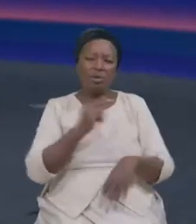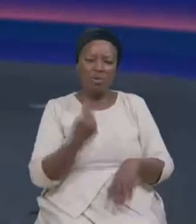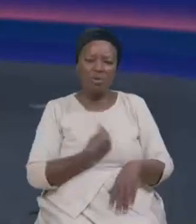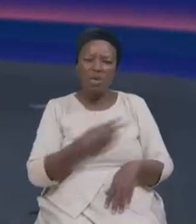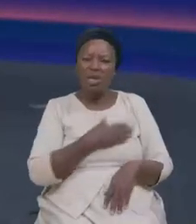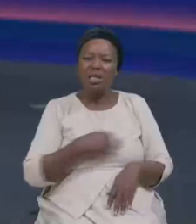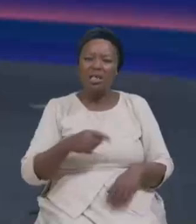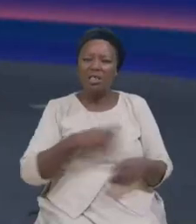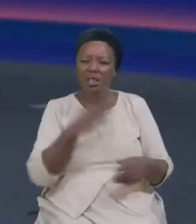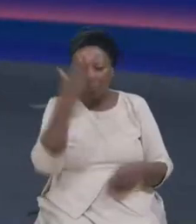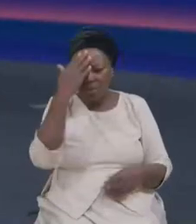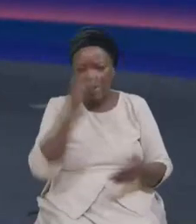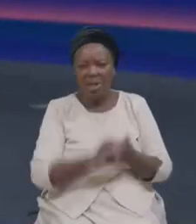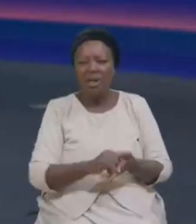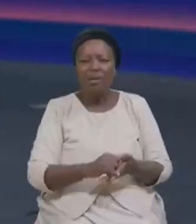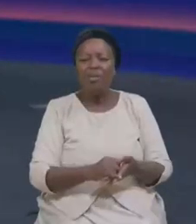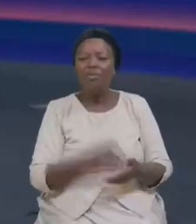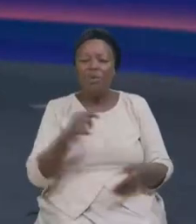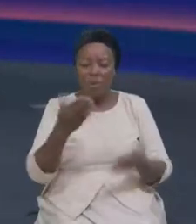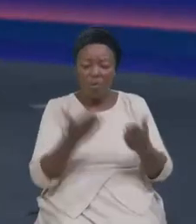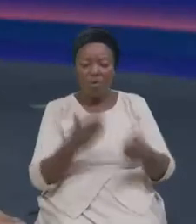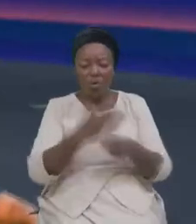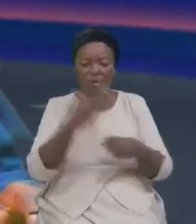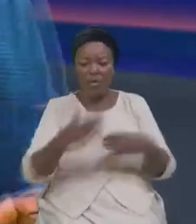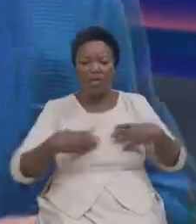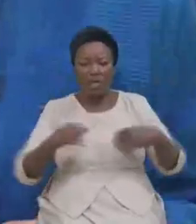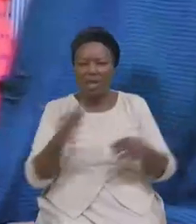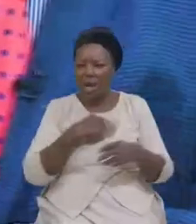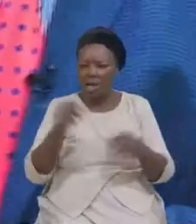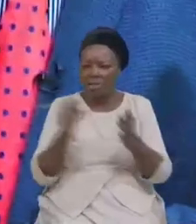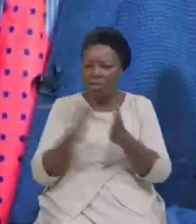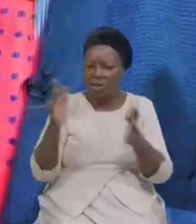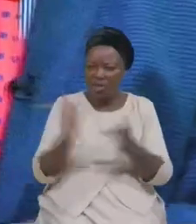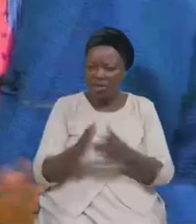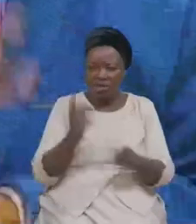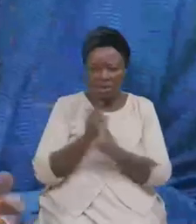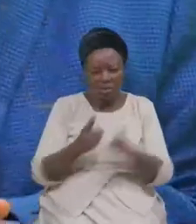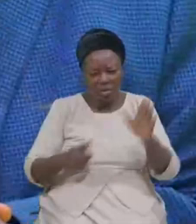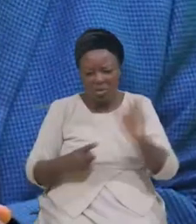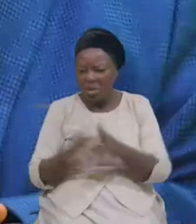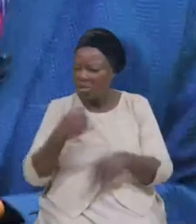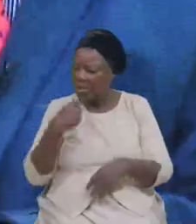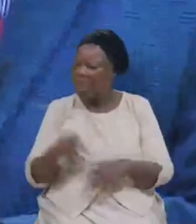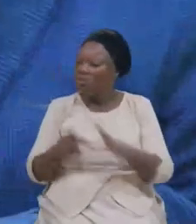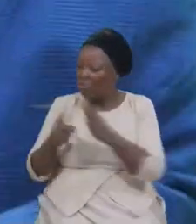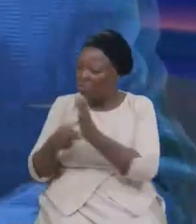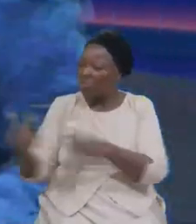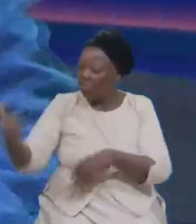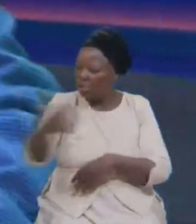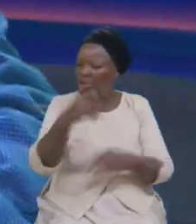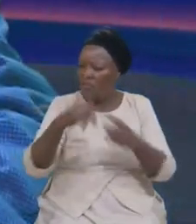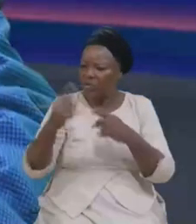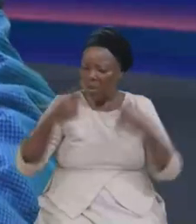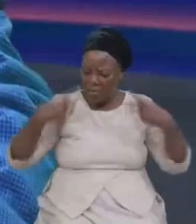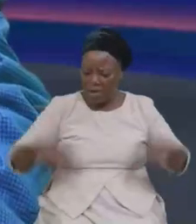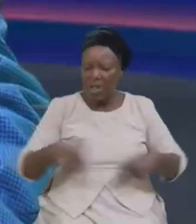voulait la guérison. Et Jésus s'est monté, il va te montrer au sacrificateur. Il dit, « Ah, c'est tout ça,